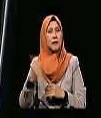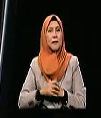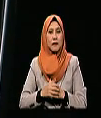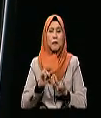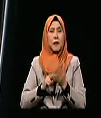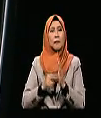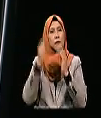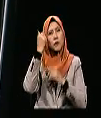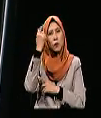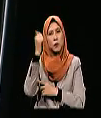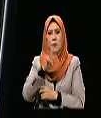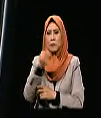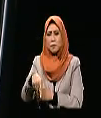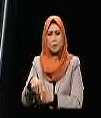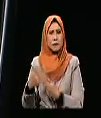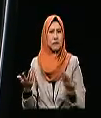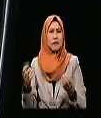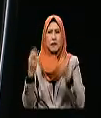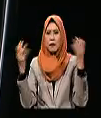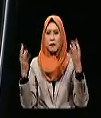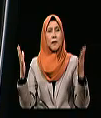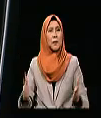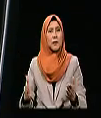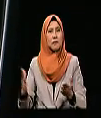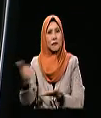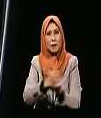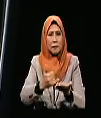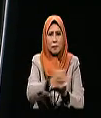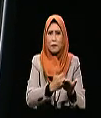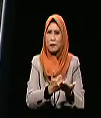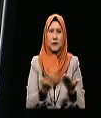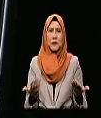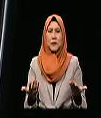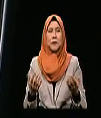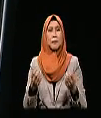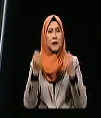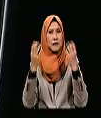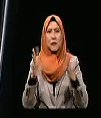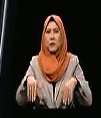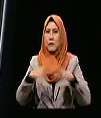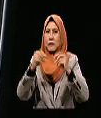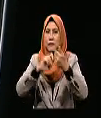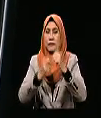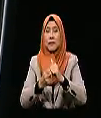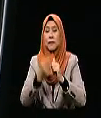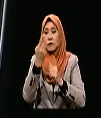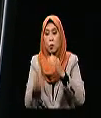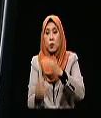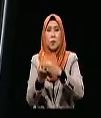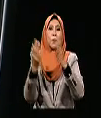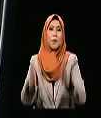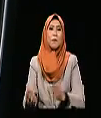tempat gelarangan kenapa tak selesai. Jadi kadang-kadang kita dah selesai. Kita tapi ada orang baru yang muncul.